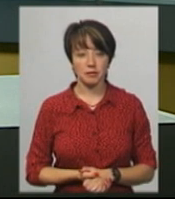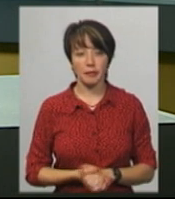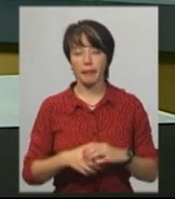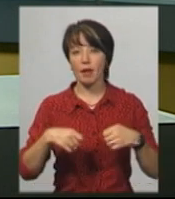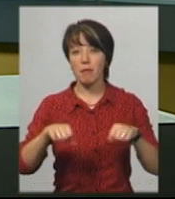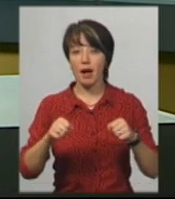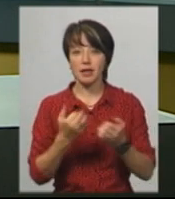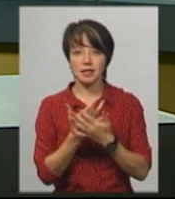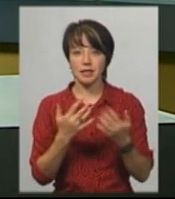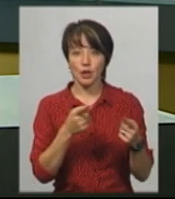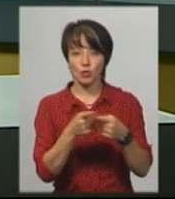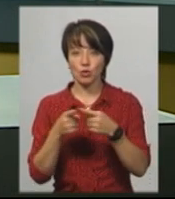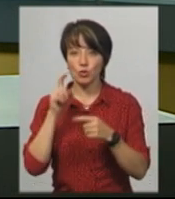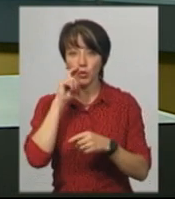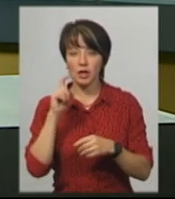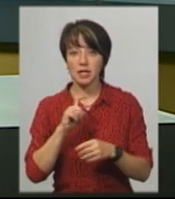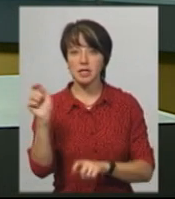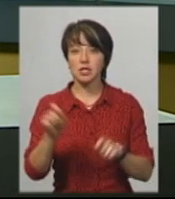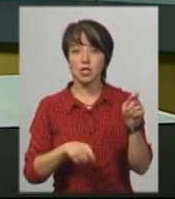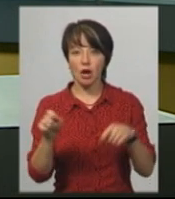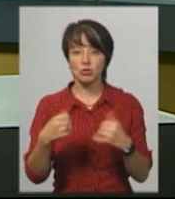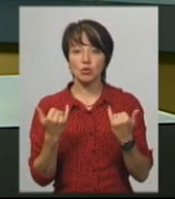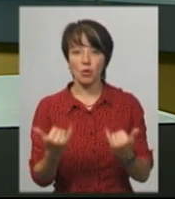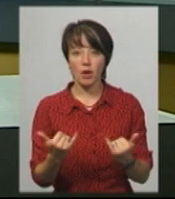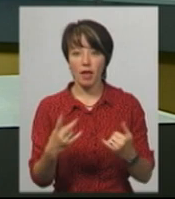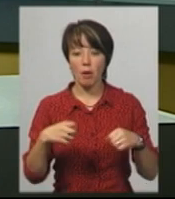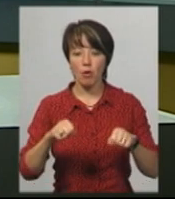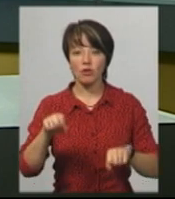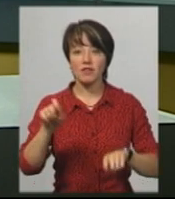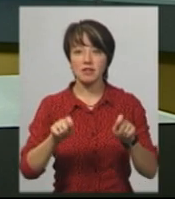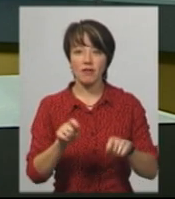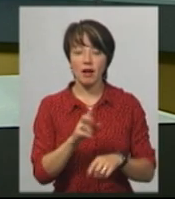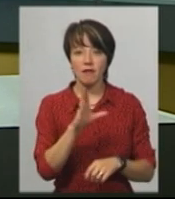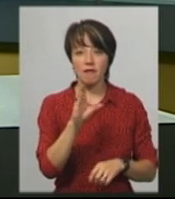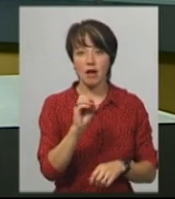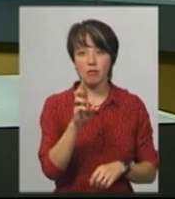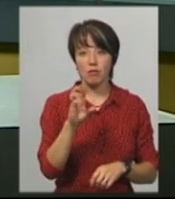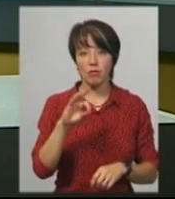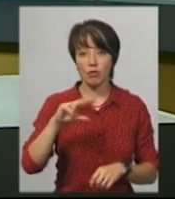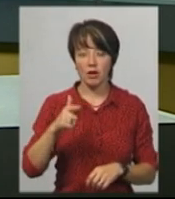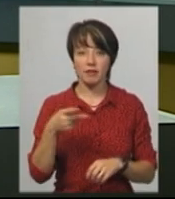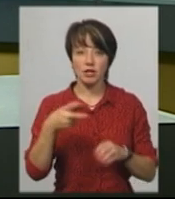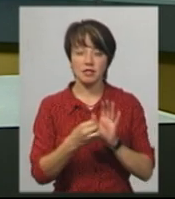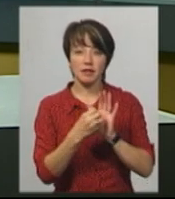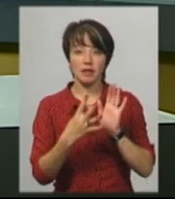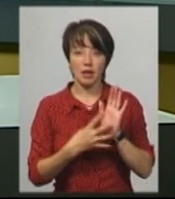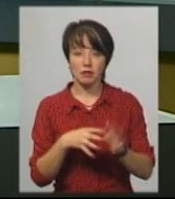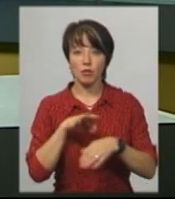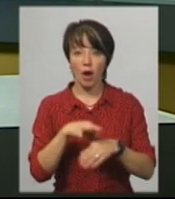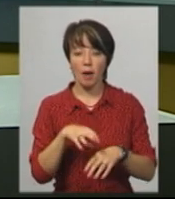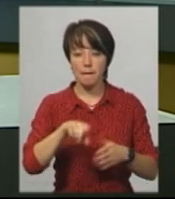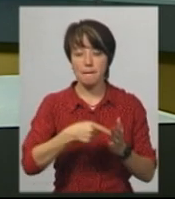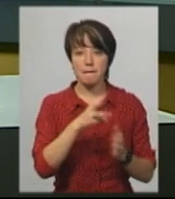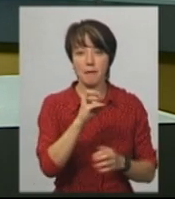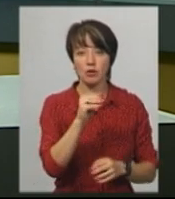Байкери з різних куточків України з'їжджаються сьогодні на мотофестиваль «Вервольф-2019 Вікінг», що проходить у